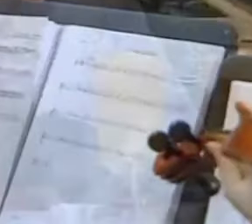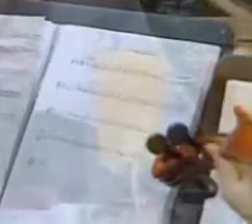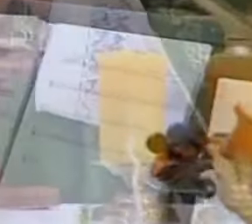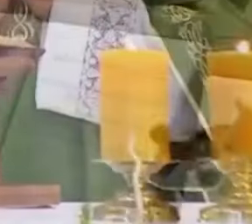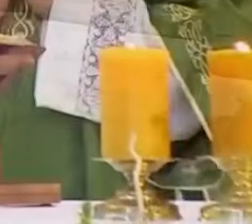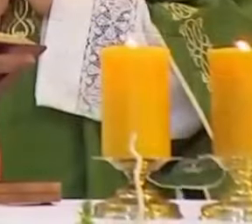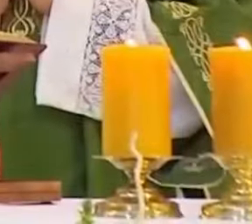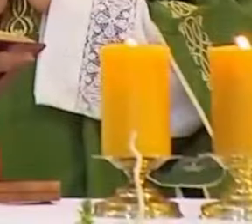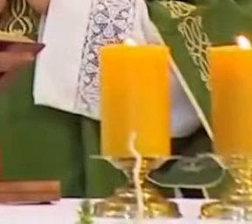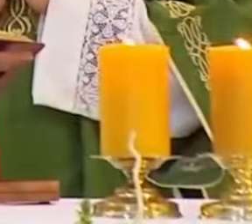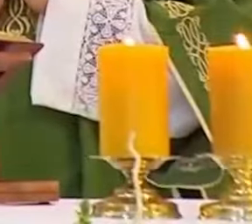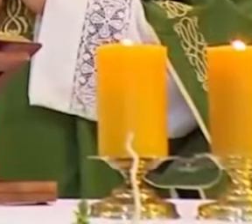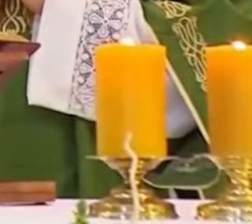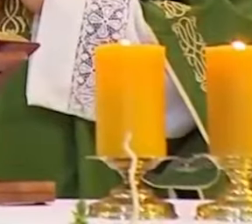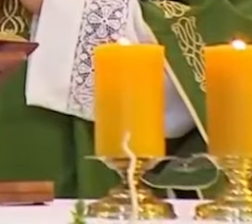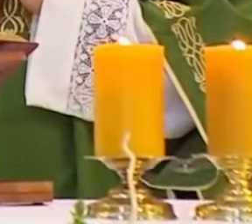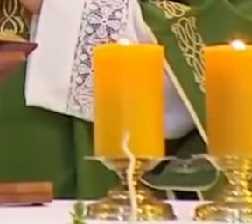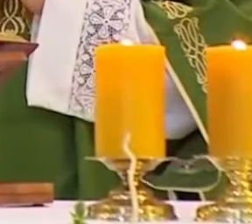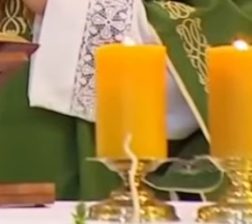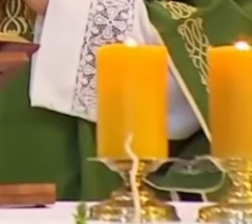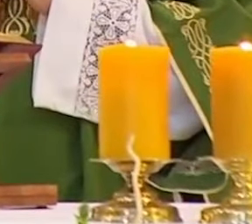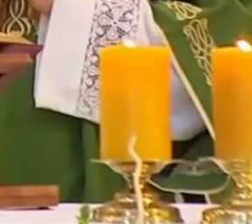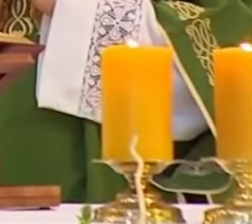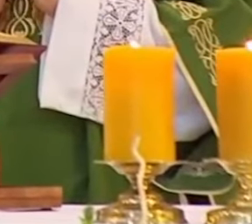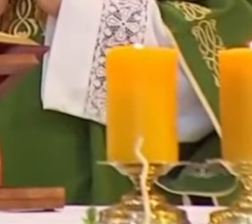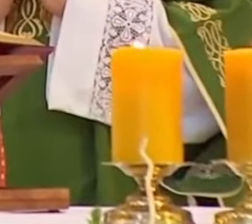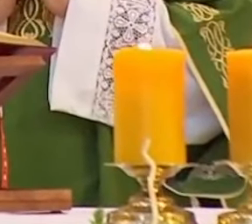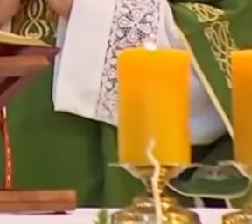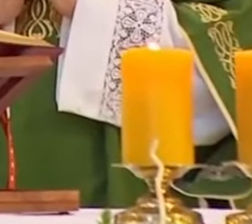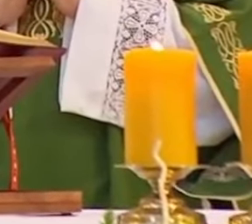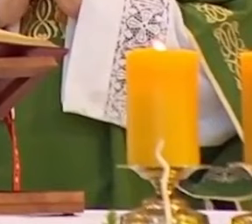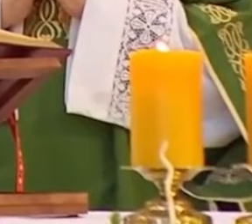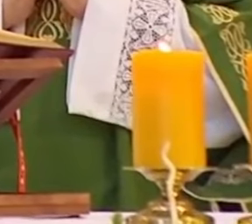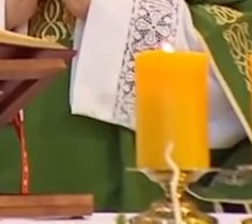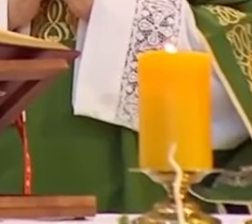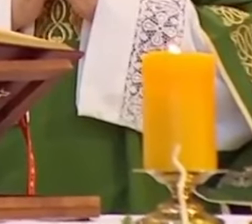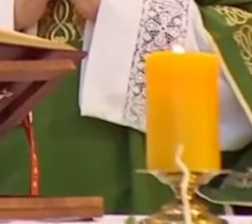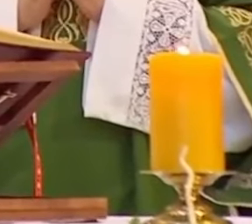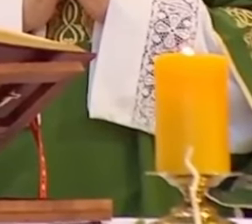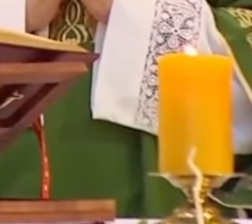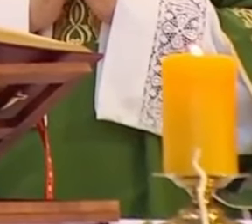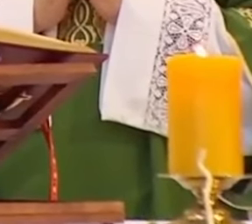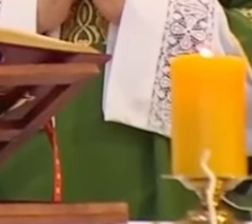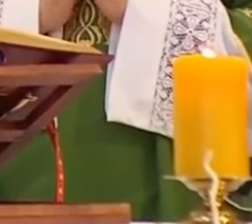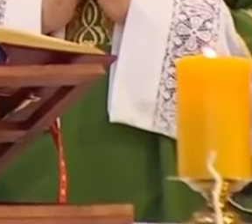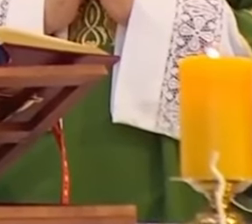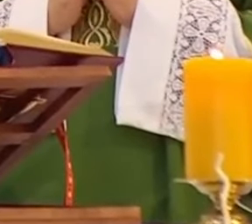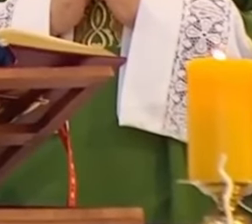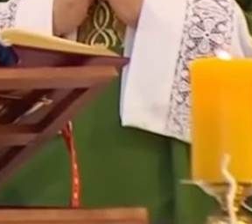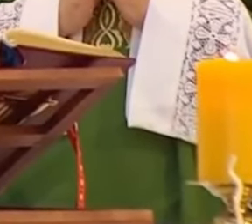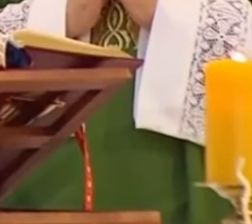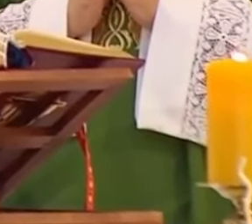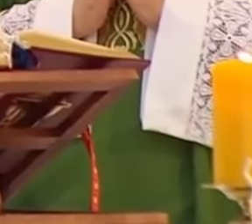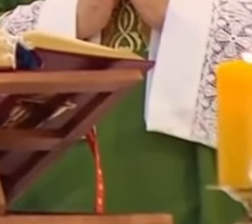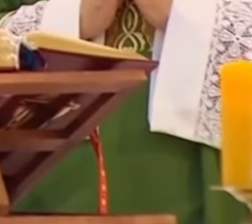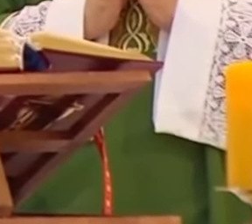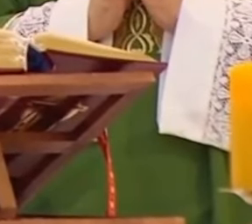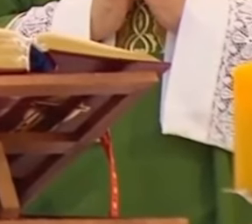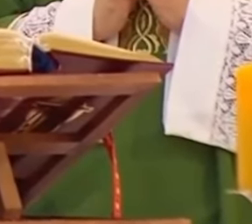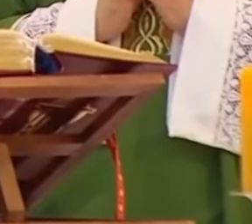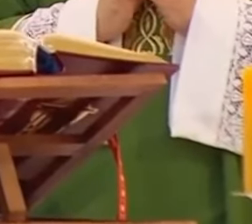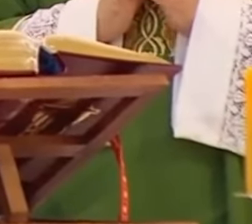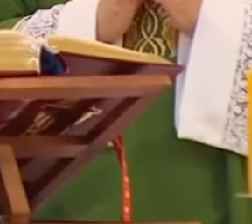jest tam gdzie miłość jest i